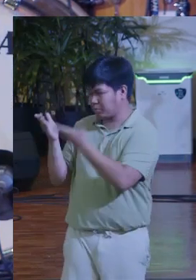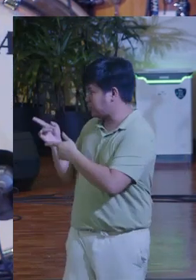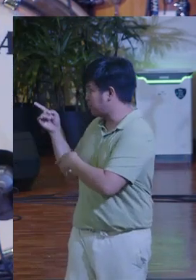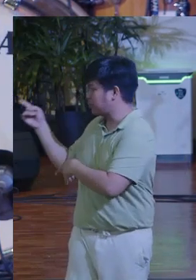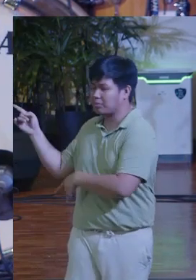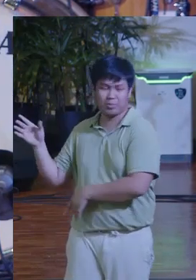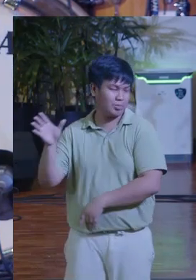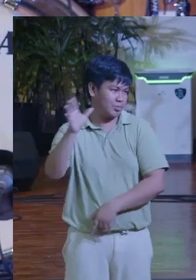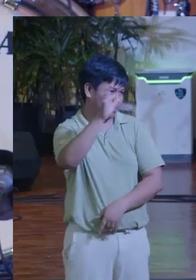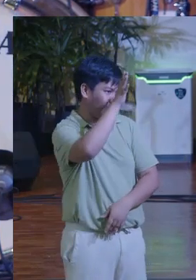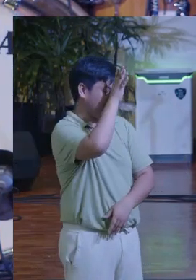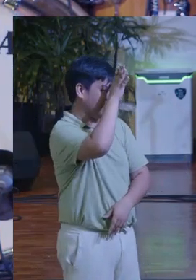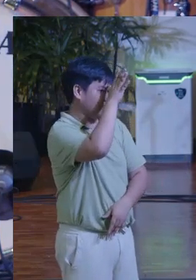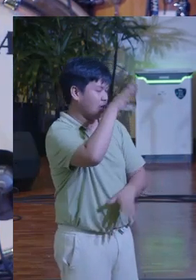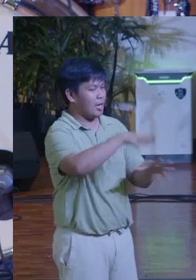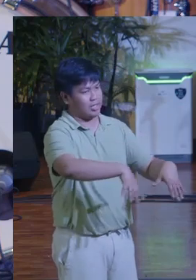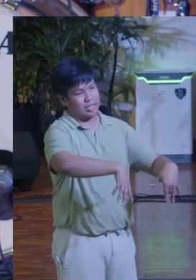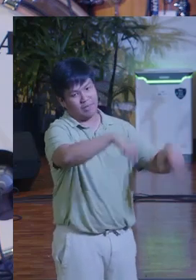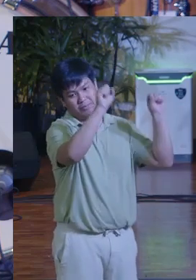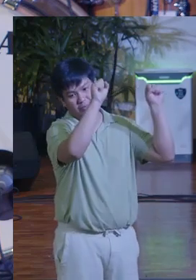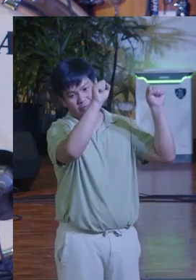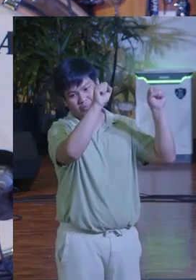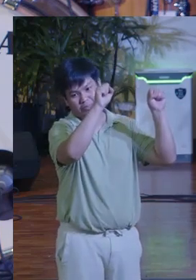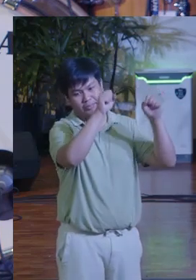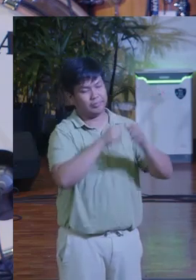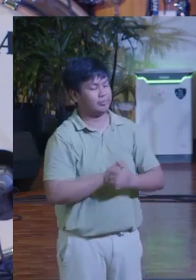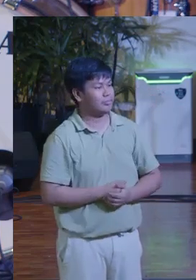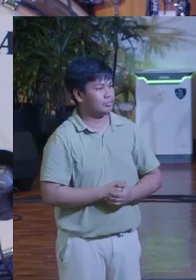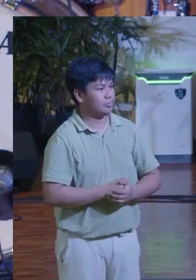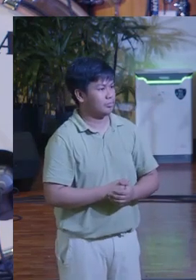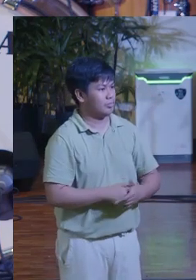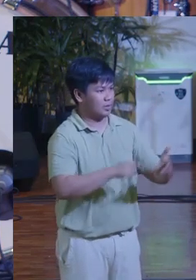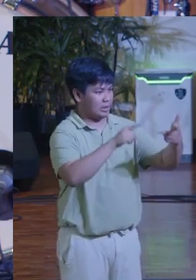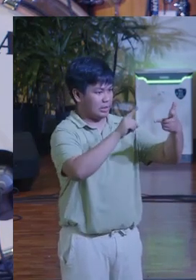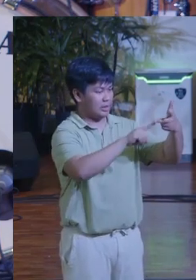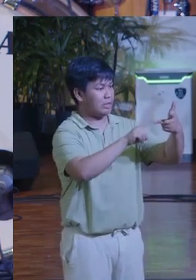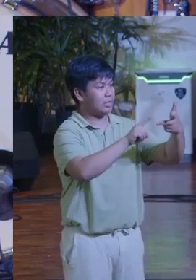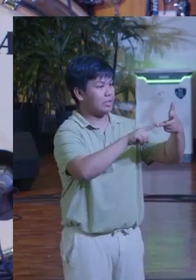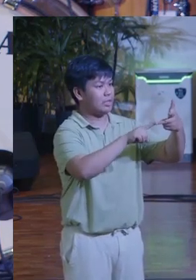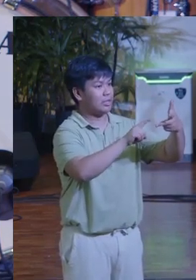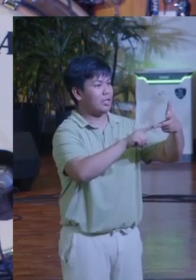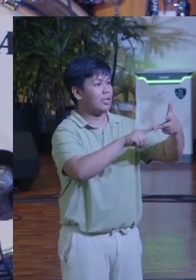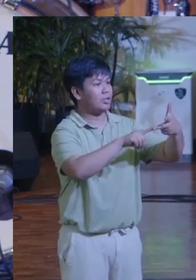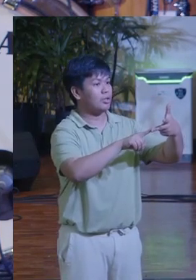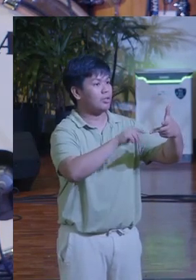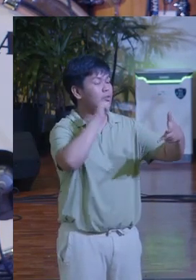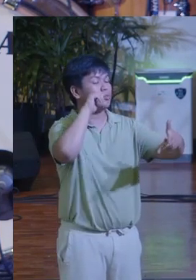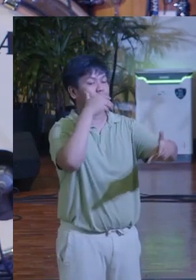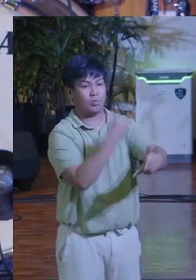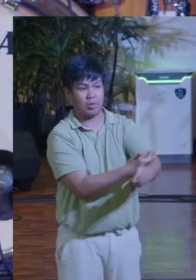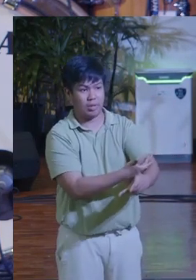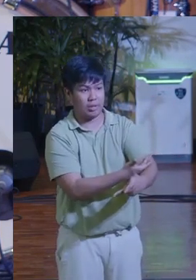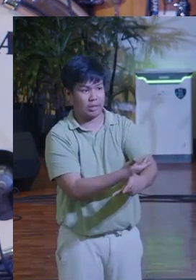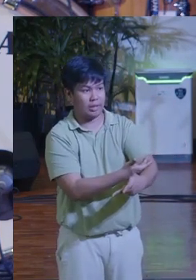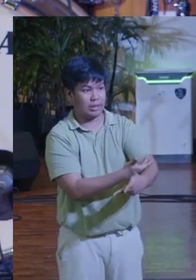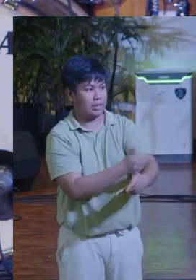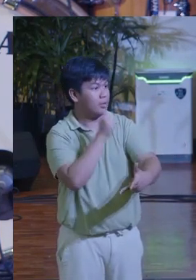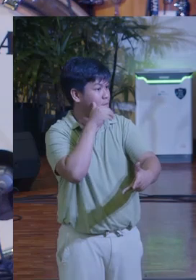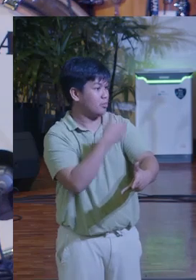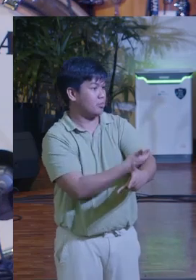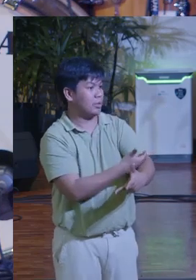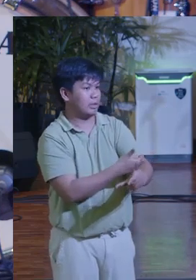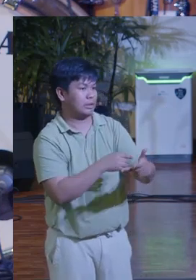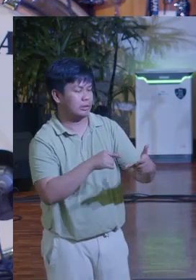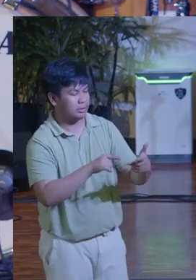na siya ay mapunta sa amin. Si Mrs. Oldan, na birth mother ni Jana.